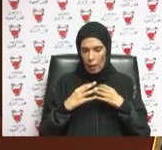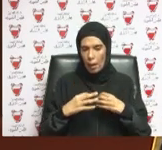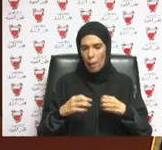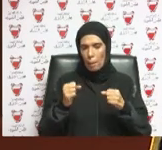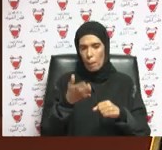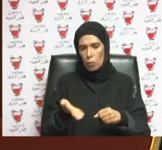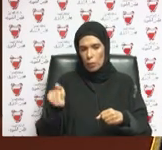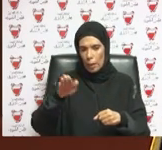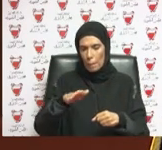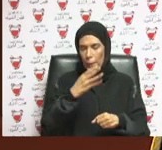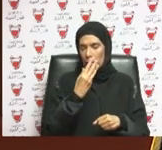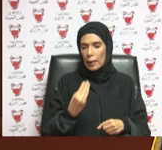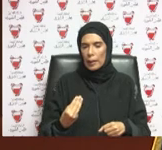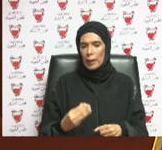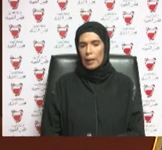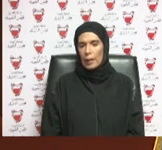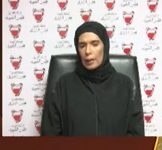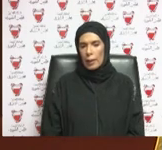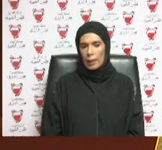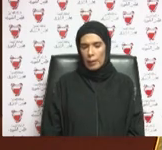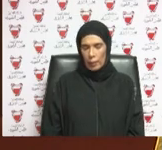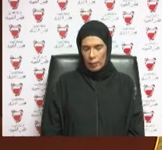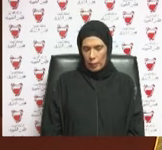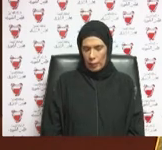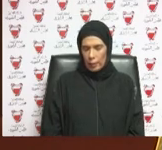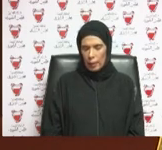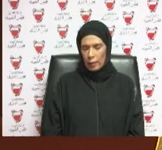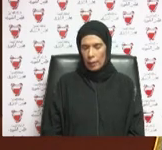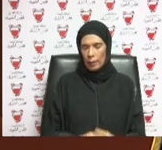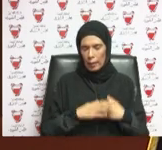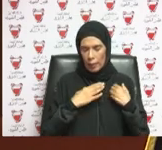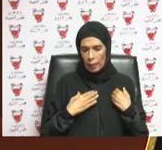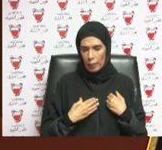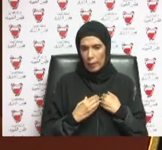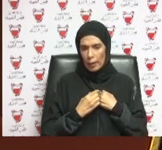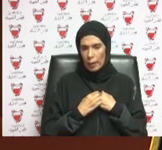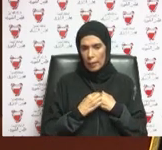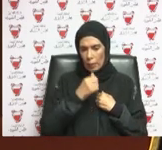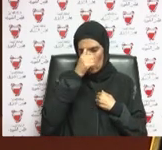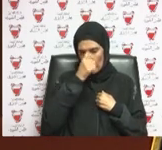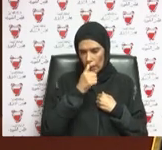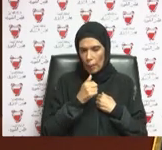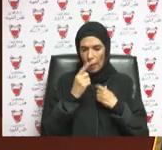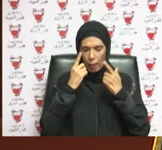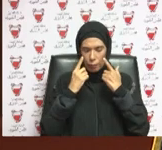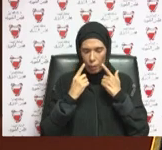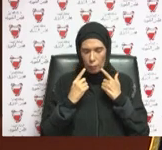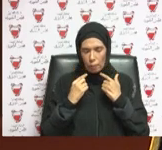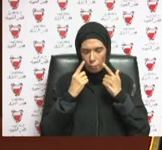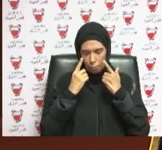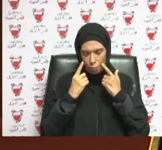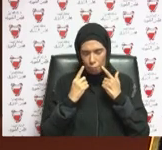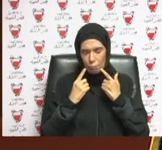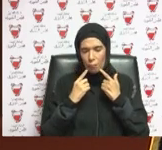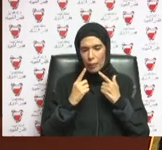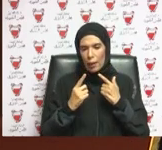السلام: إن القلب لا يحزن، إن القلب لا يدمع لا يحزن، وإن العين لا تدمع، وإن